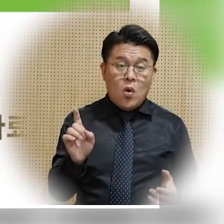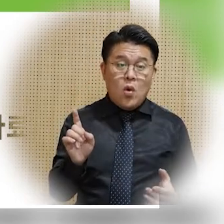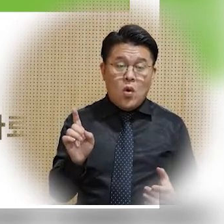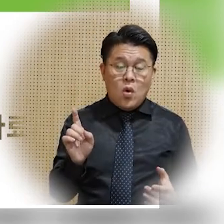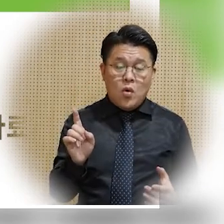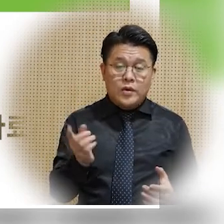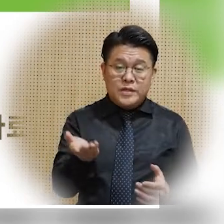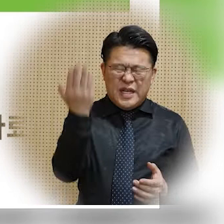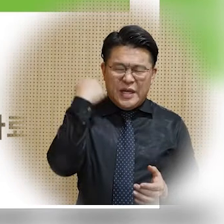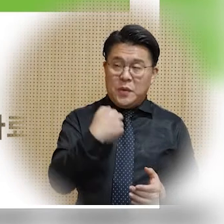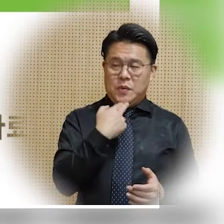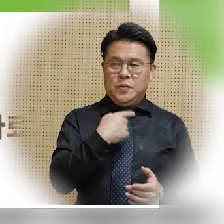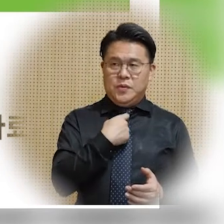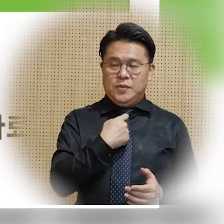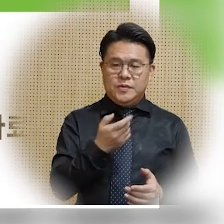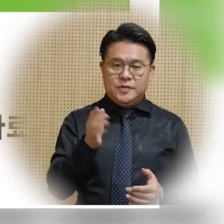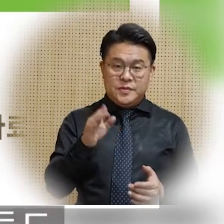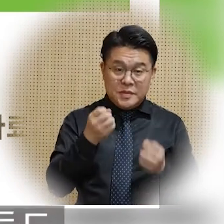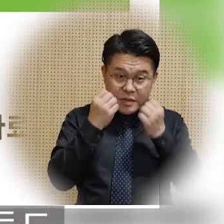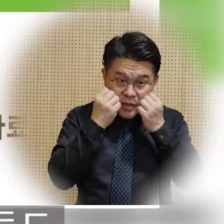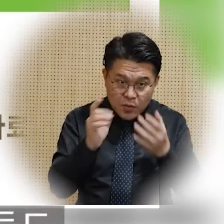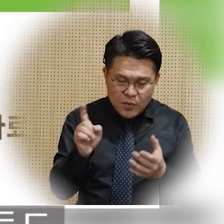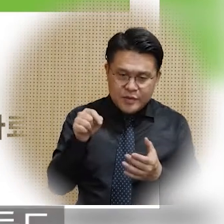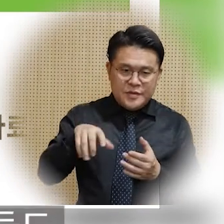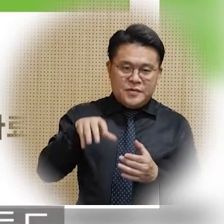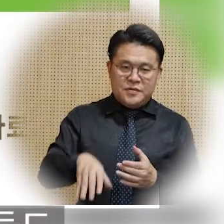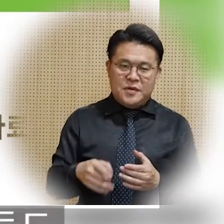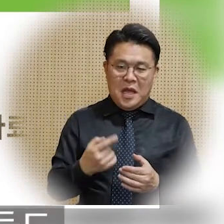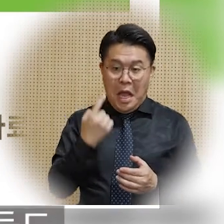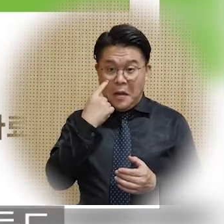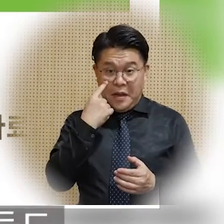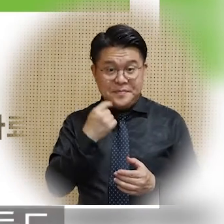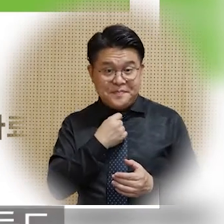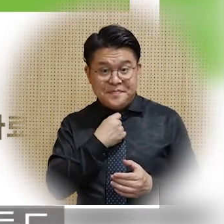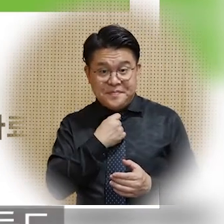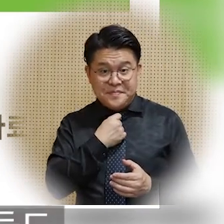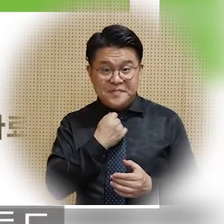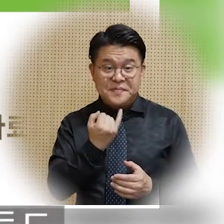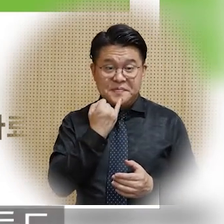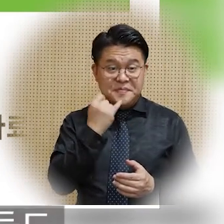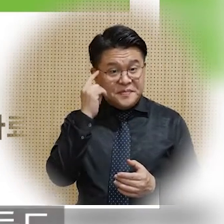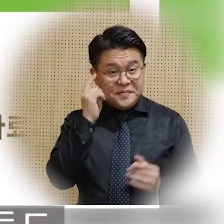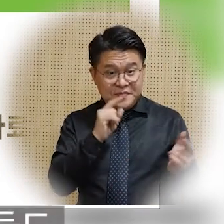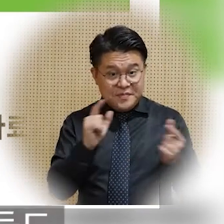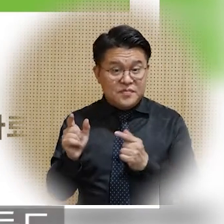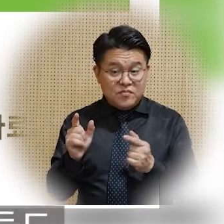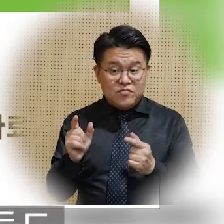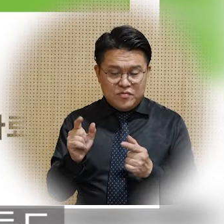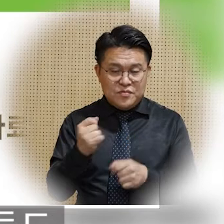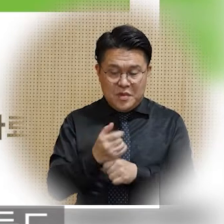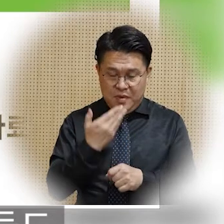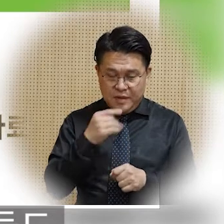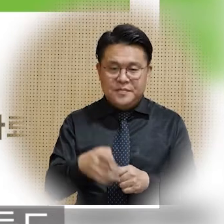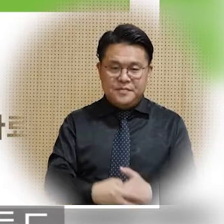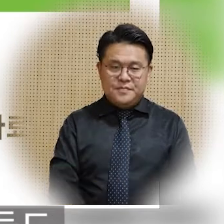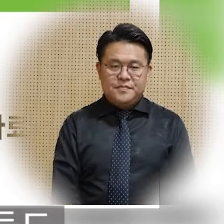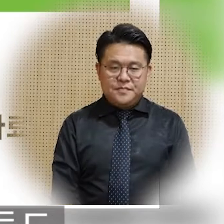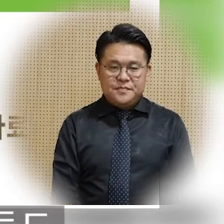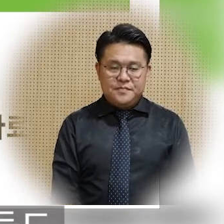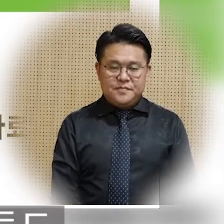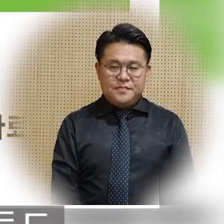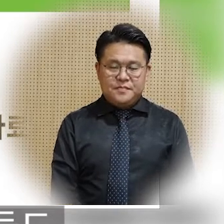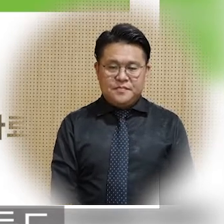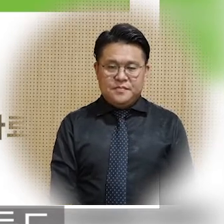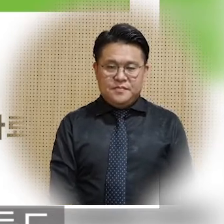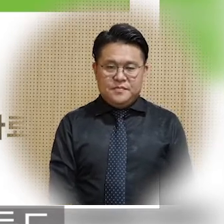또 기존에 개발되어 있는 직무가 아니지만 우리 지역에서 새롭게 한번 이거는 도전해 보자 라고 하는 것들도 괜찮을 것